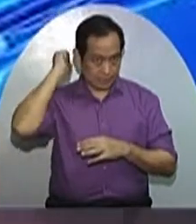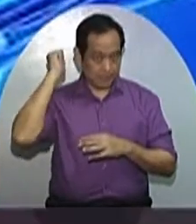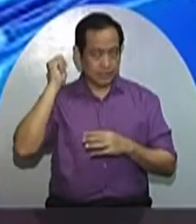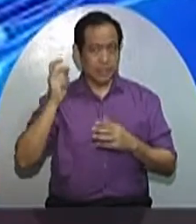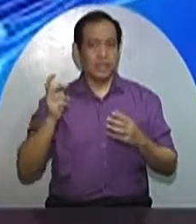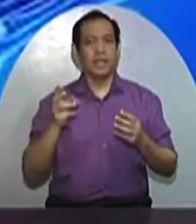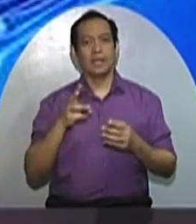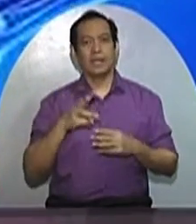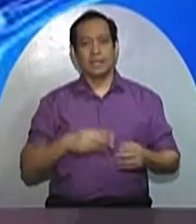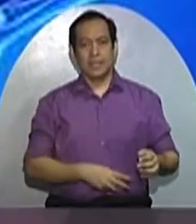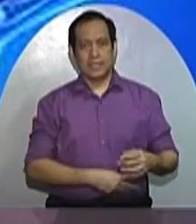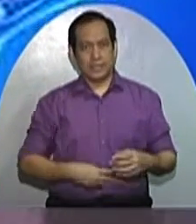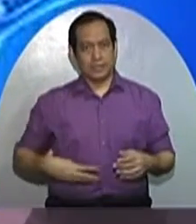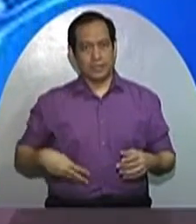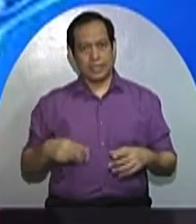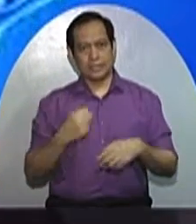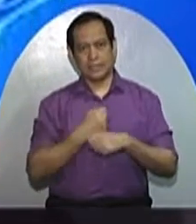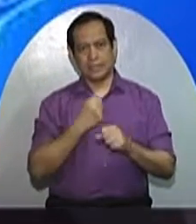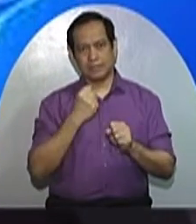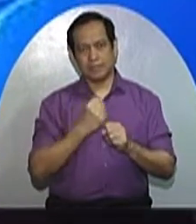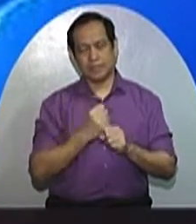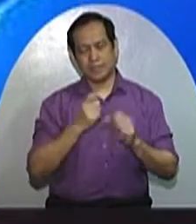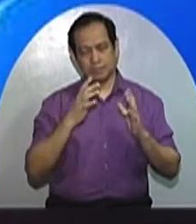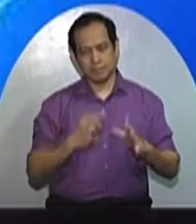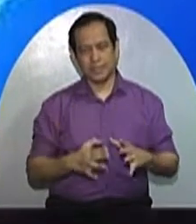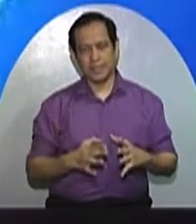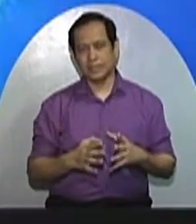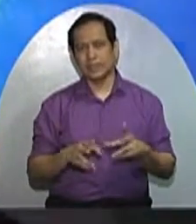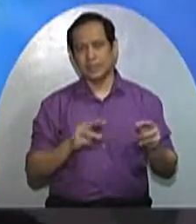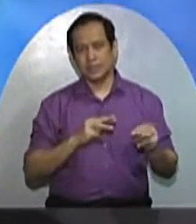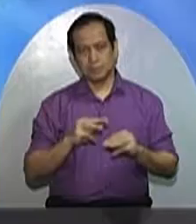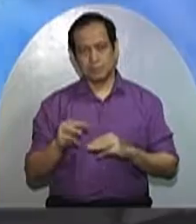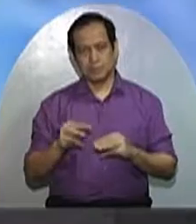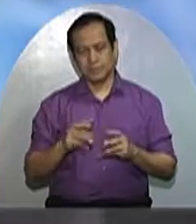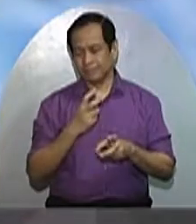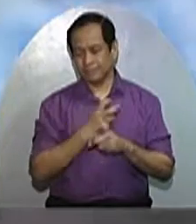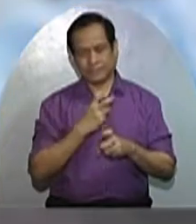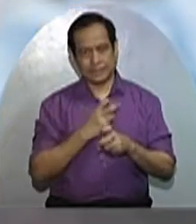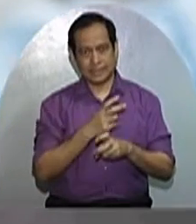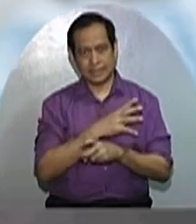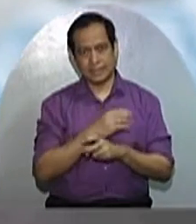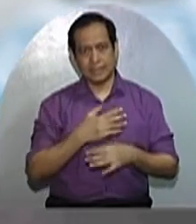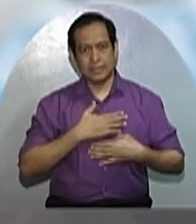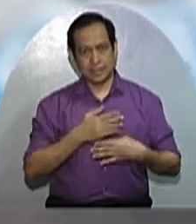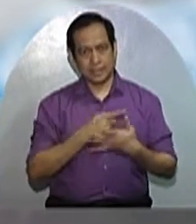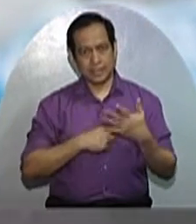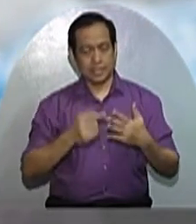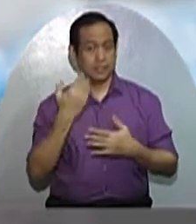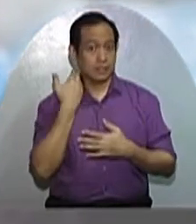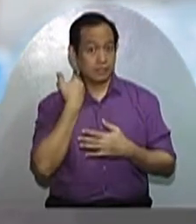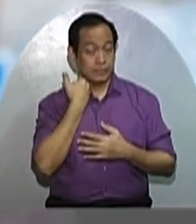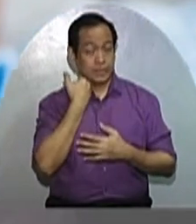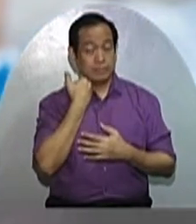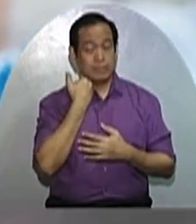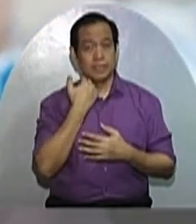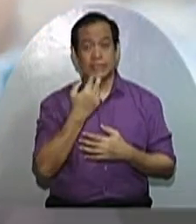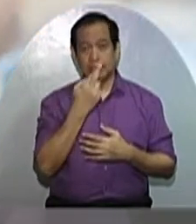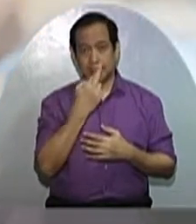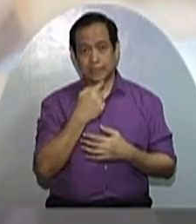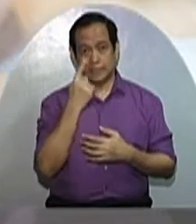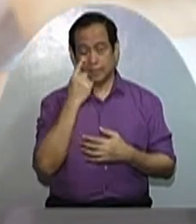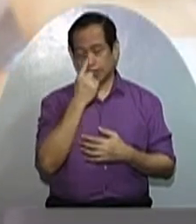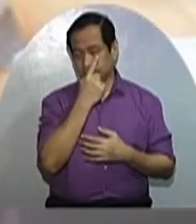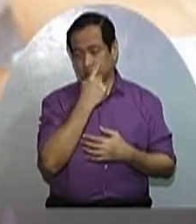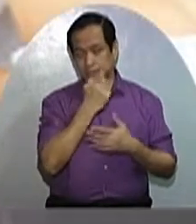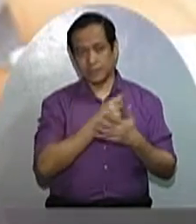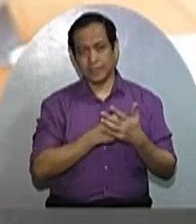at bewang na magreresulta sa kahirapan sa paggalaw at paghinga. Maari ding magkaroon ng lagnat, pamumula ng mata